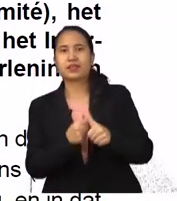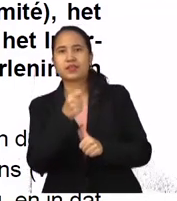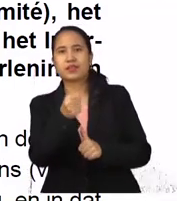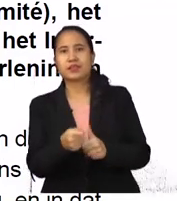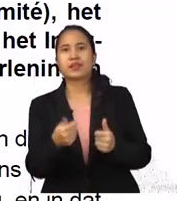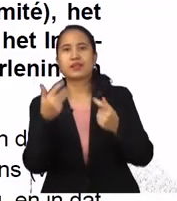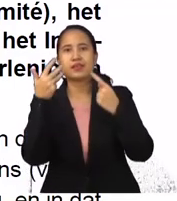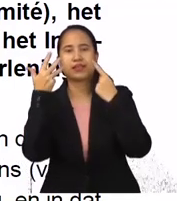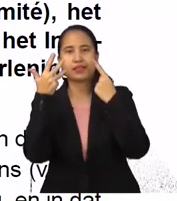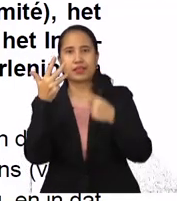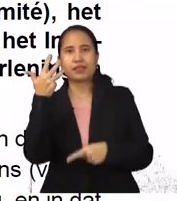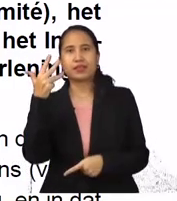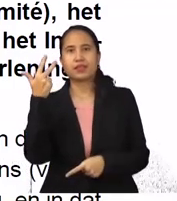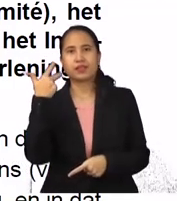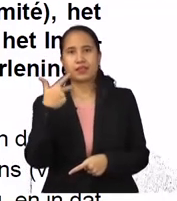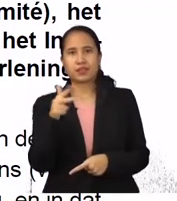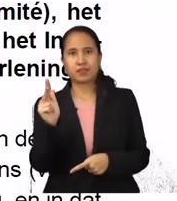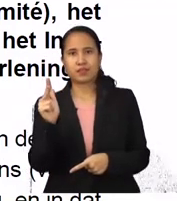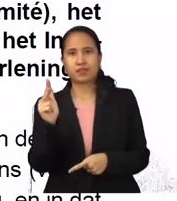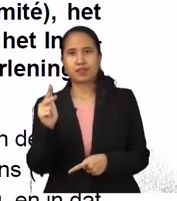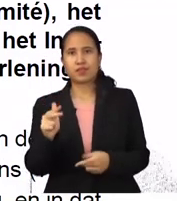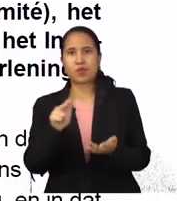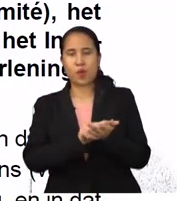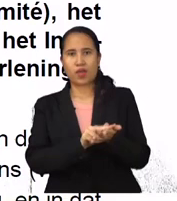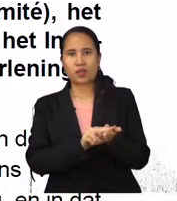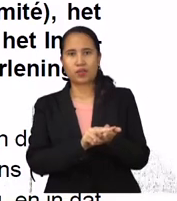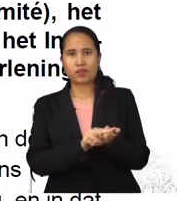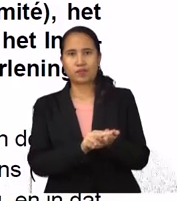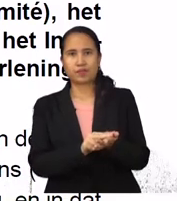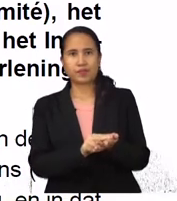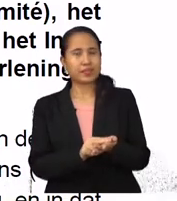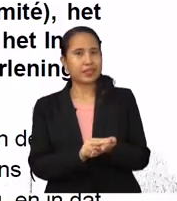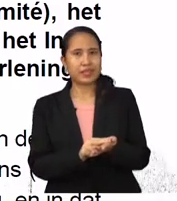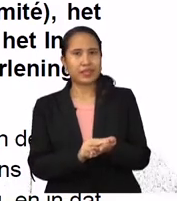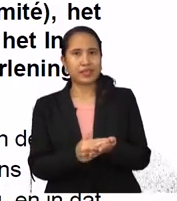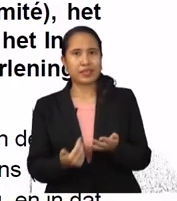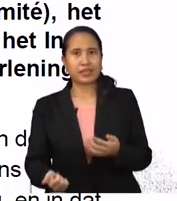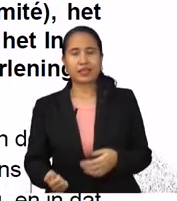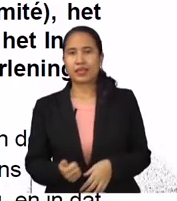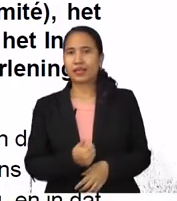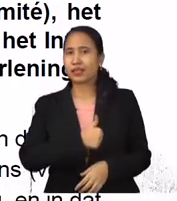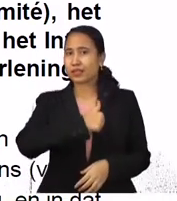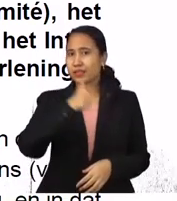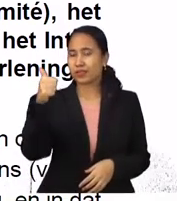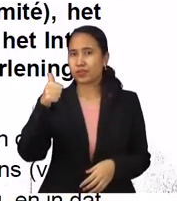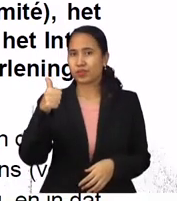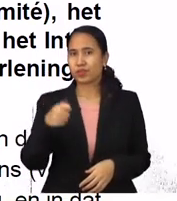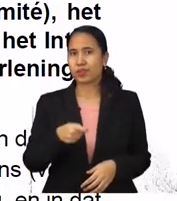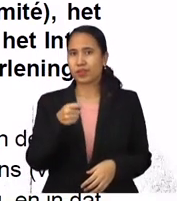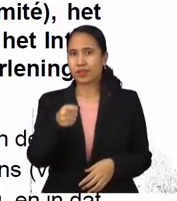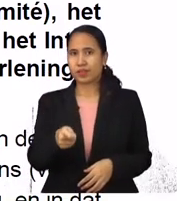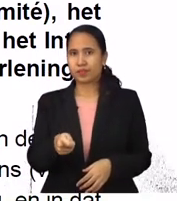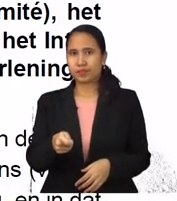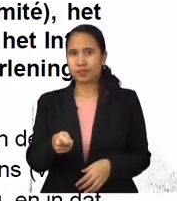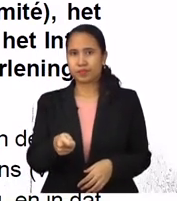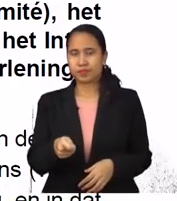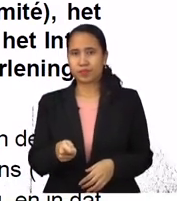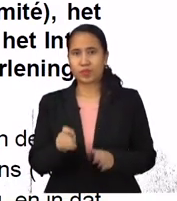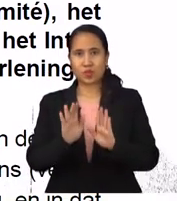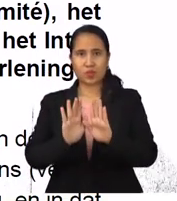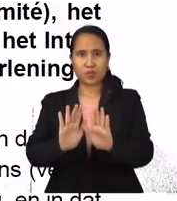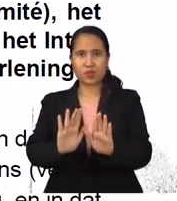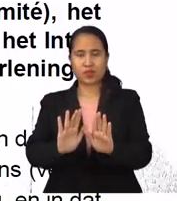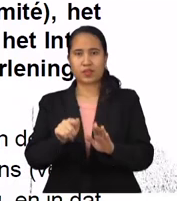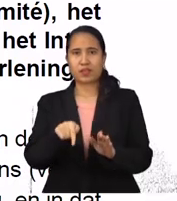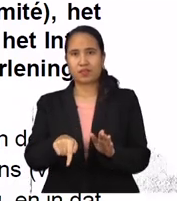zoals verwoord in artikel 3 van vernoemde wet, geen effectief rechtsmiddel meer kunnen aanwenden, althans worden weerhouden daarvan